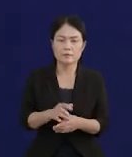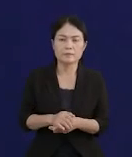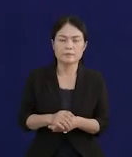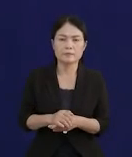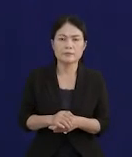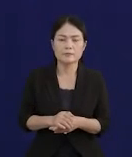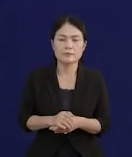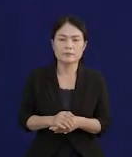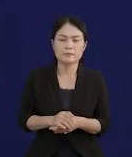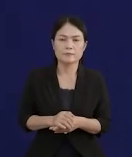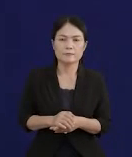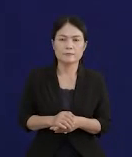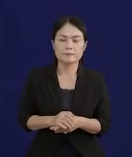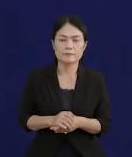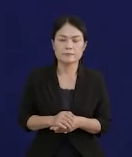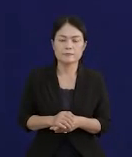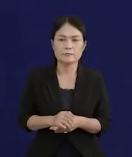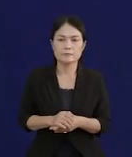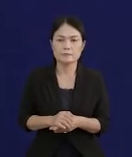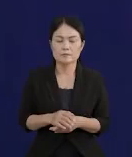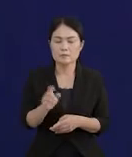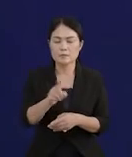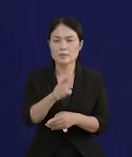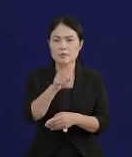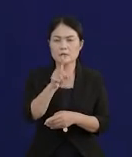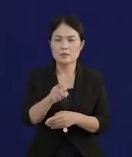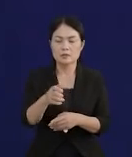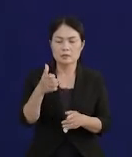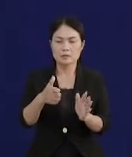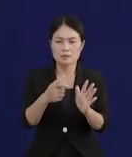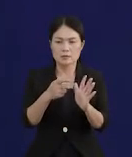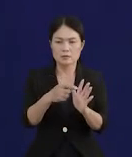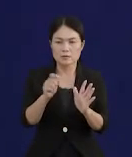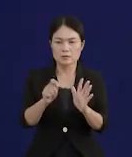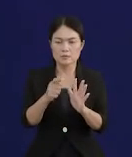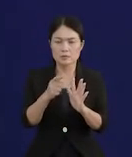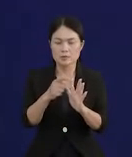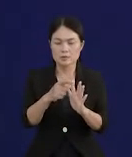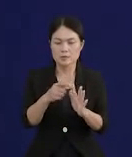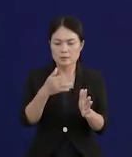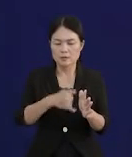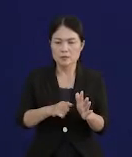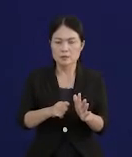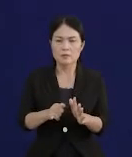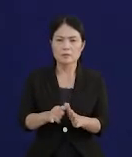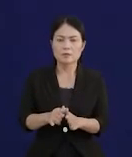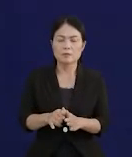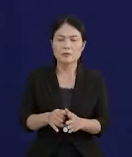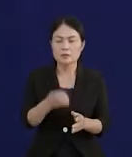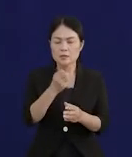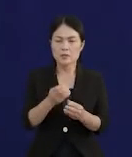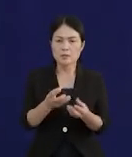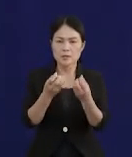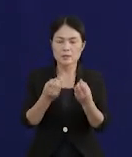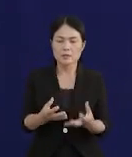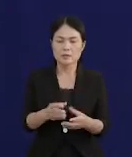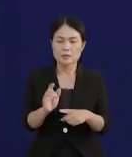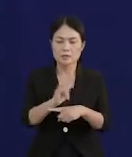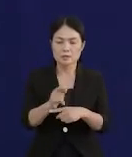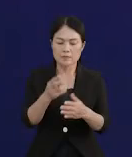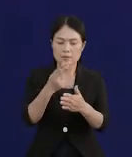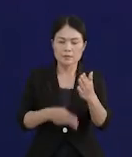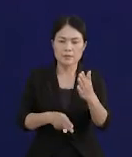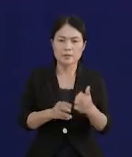cha chẳng nên cái suro tha tá nì rí chu nôm tư ở bụng hay nâng con nhám ó còn màn rồi chúng ta dừng tới thưa bộ màn vị thị